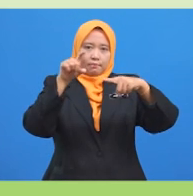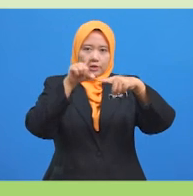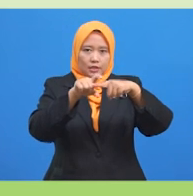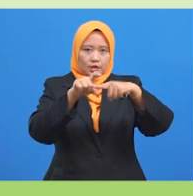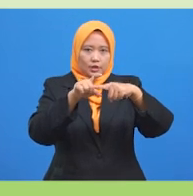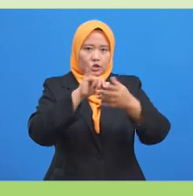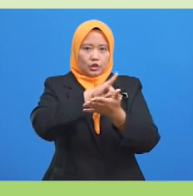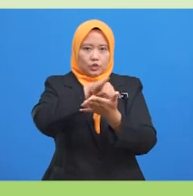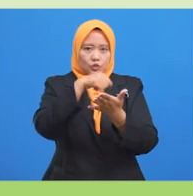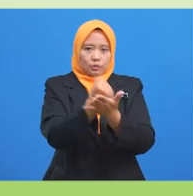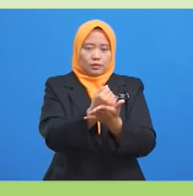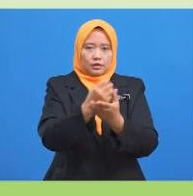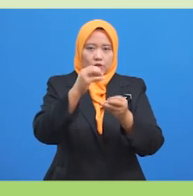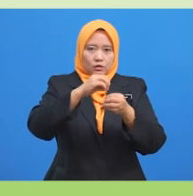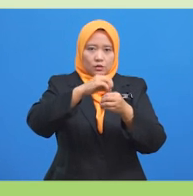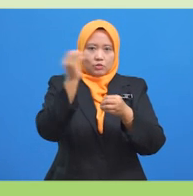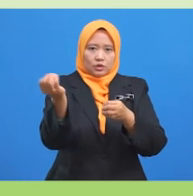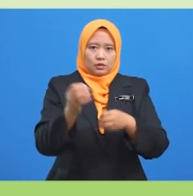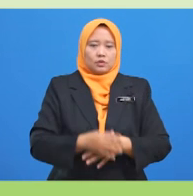kos berubah bernilai